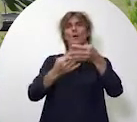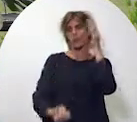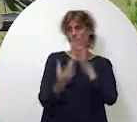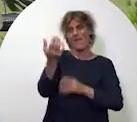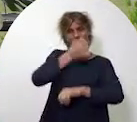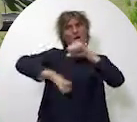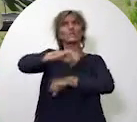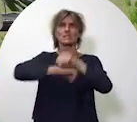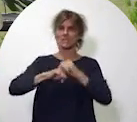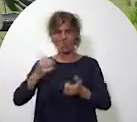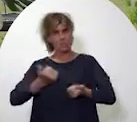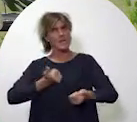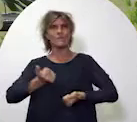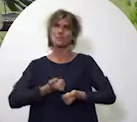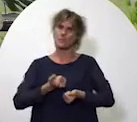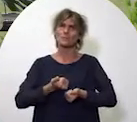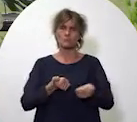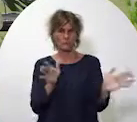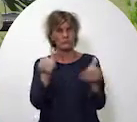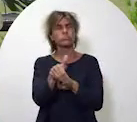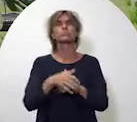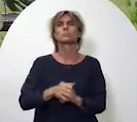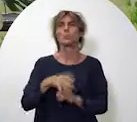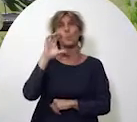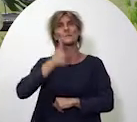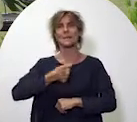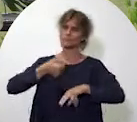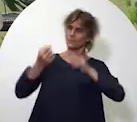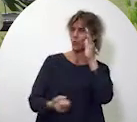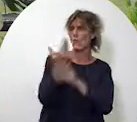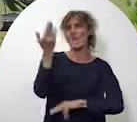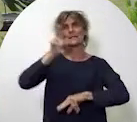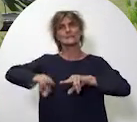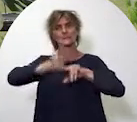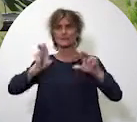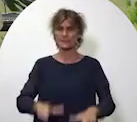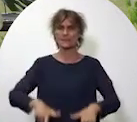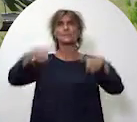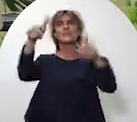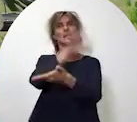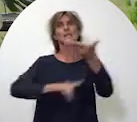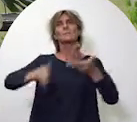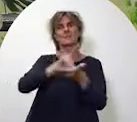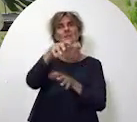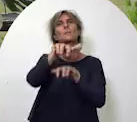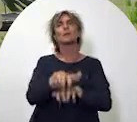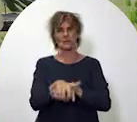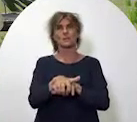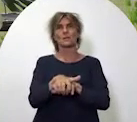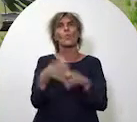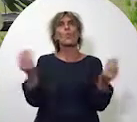nous achèverons la réorganisation de nos services et nous entamerons le chantier de l'osq cité administrative départementale